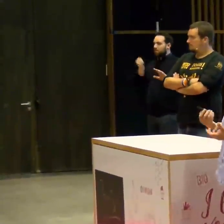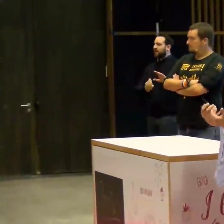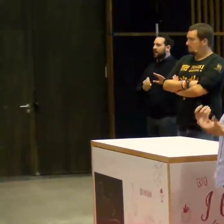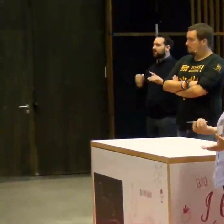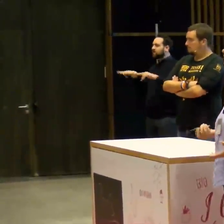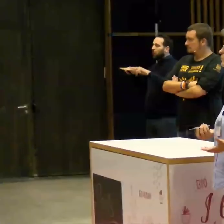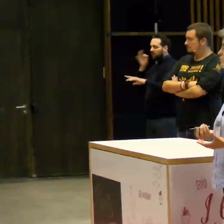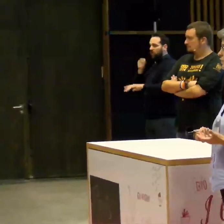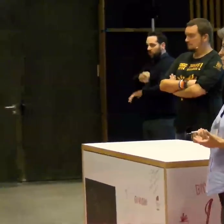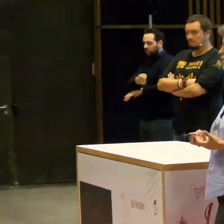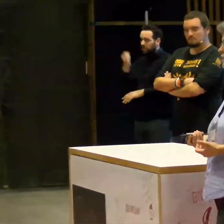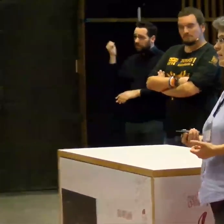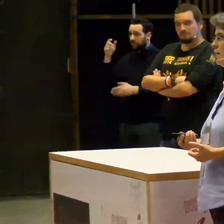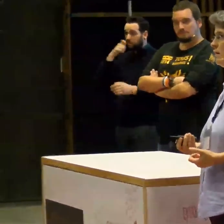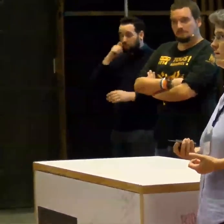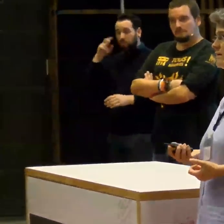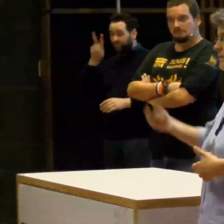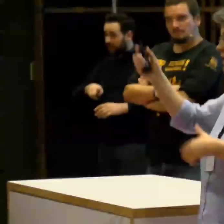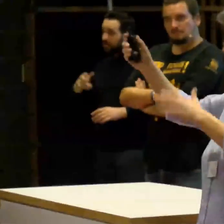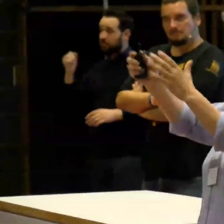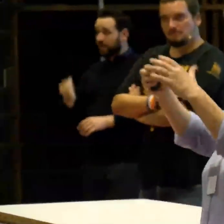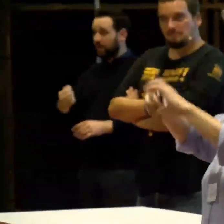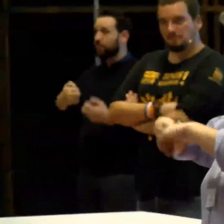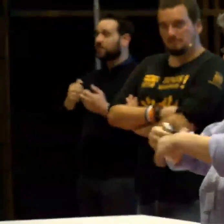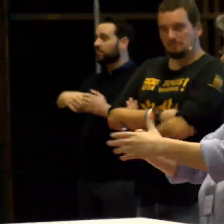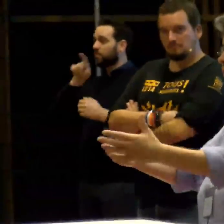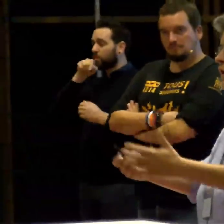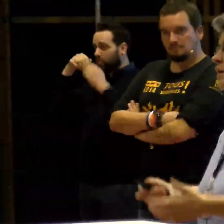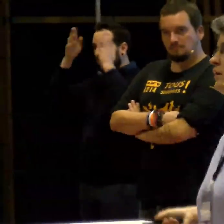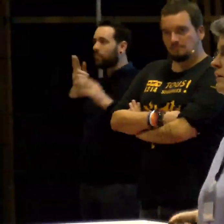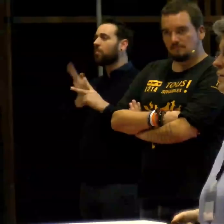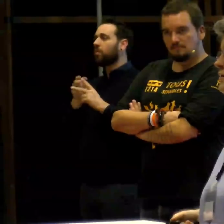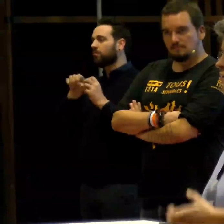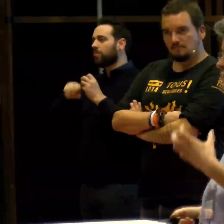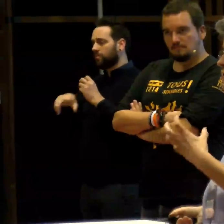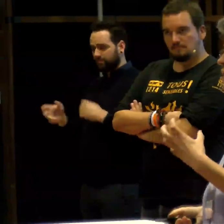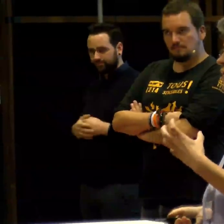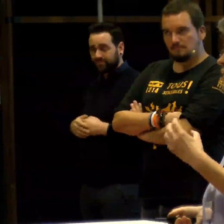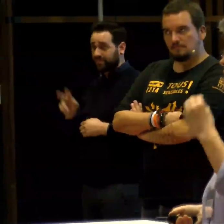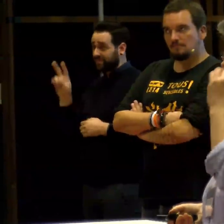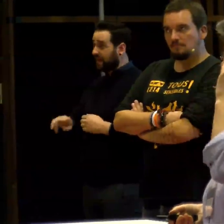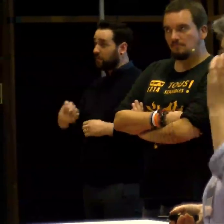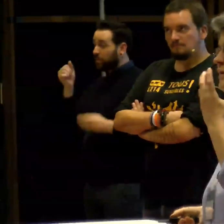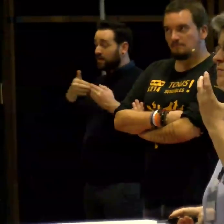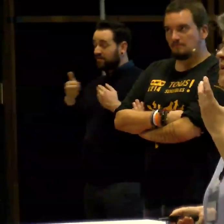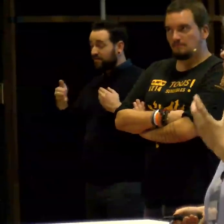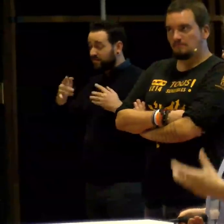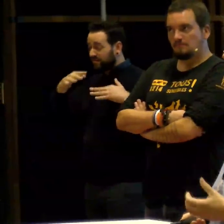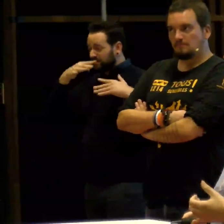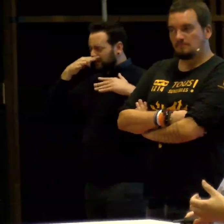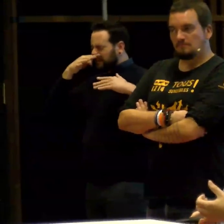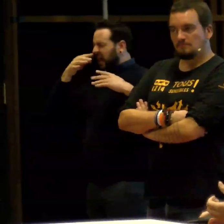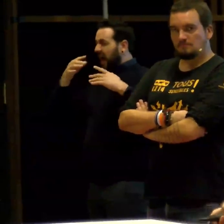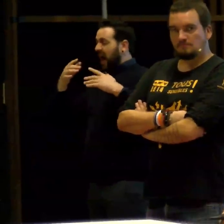en fait, la première chose qui nous choque, c'est pas les cages qu'on voit pas au début, c'est l'odeur, c'est les yeux qui piquent